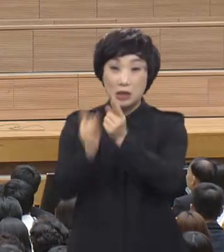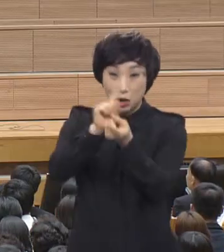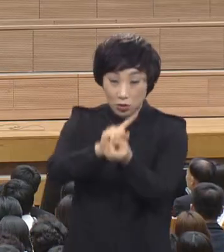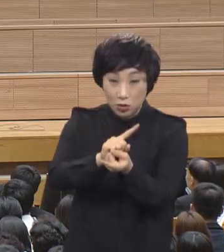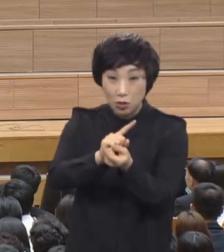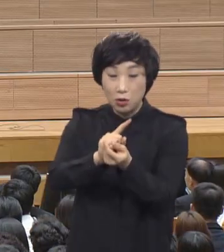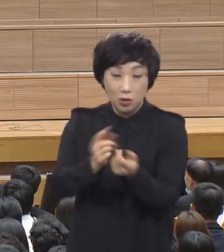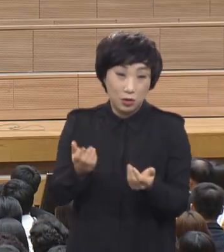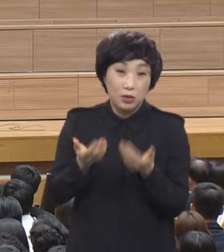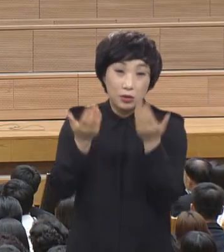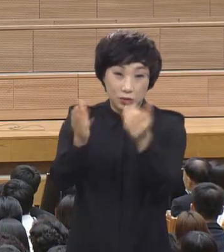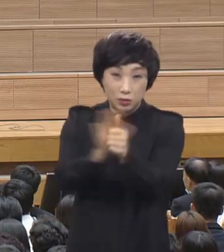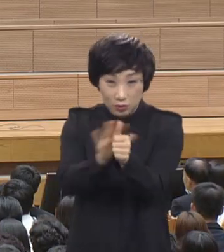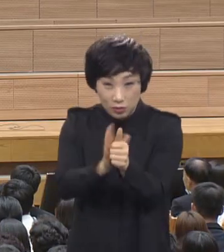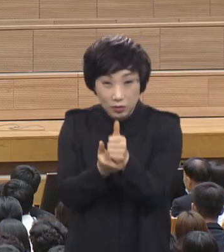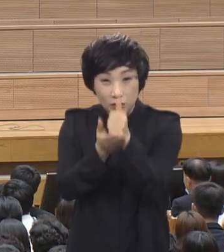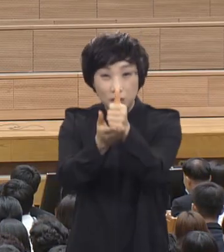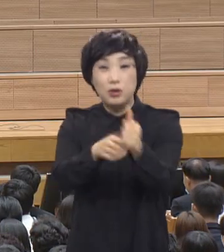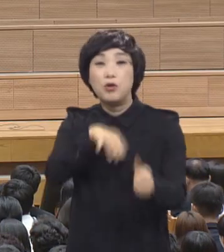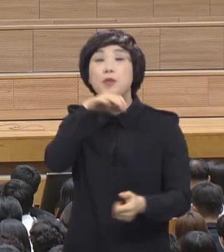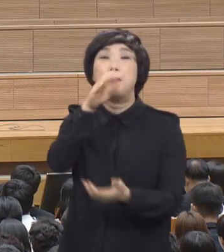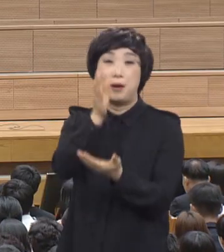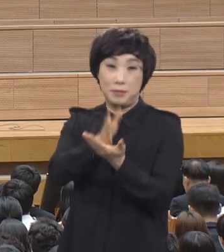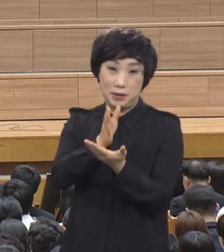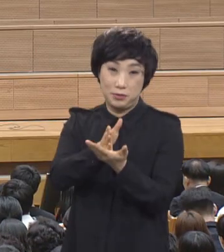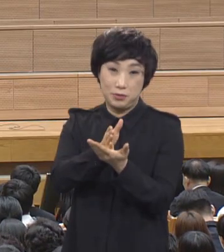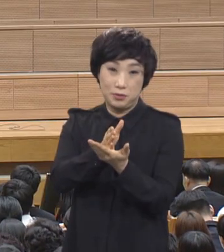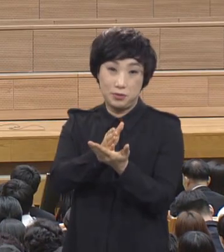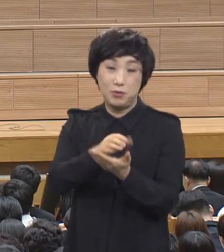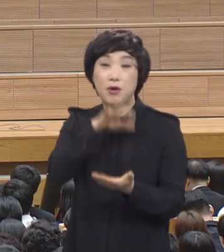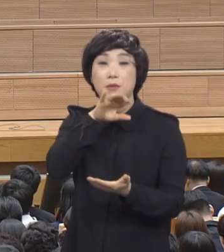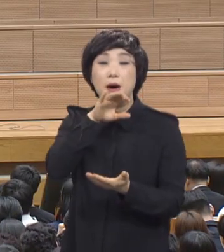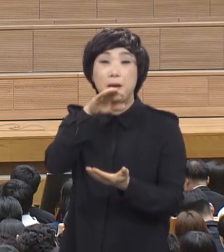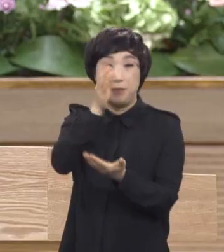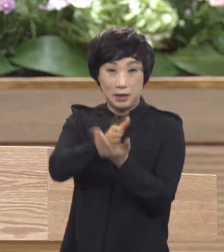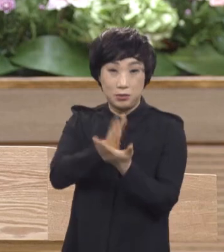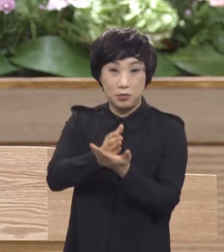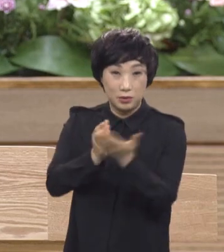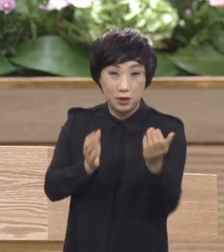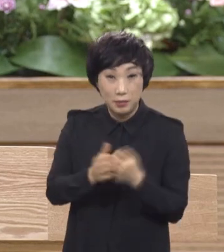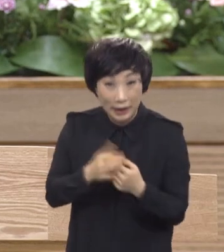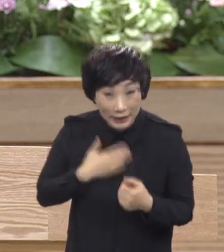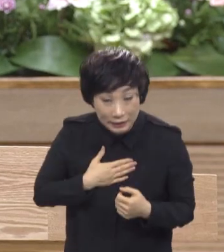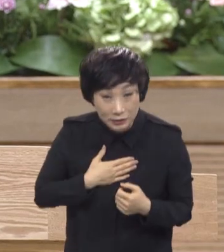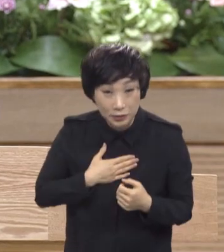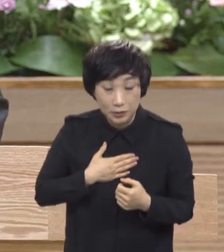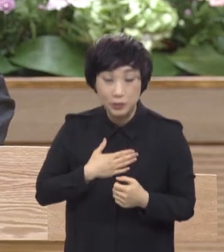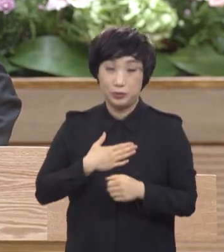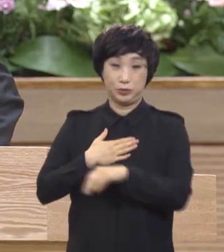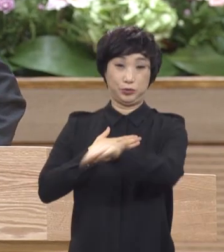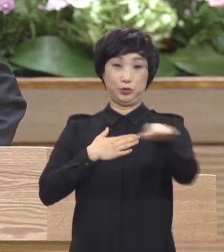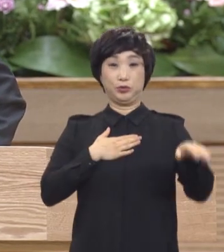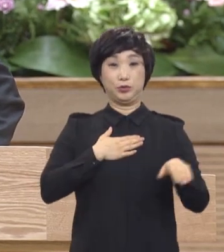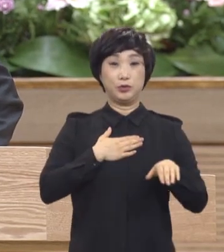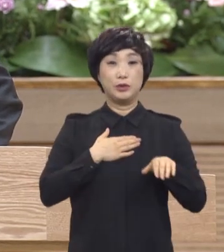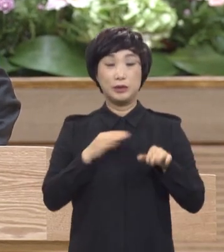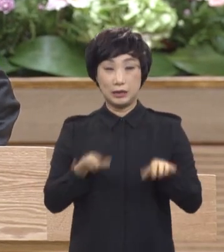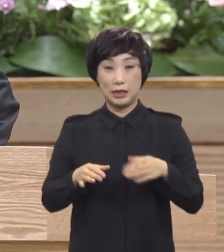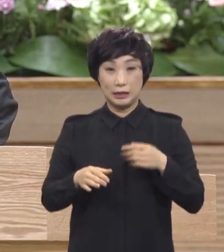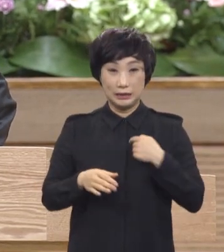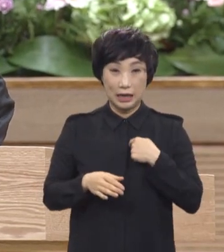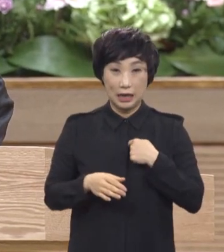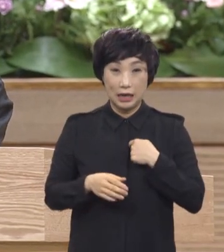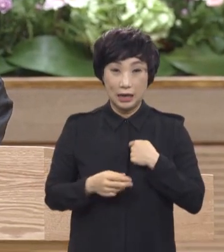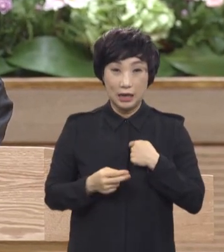대접하기를 원망없이 하고 원망없이 하고 우리는 내가